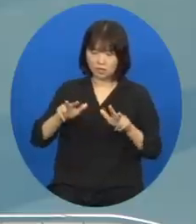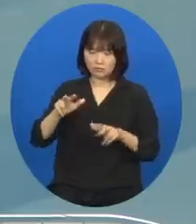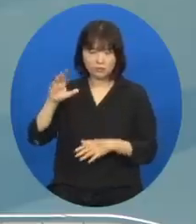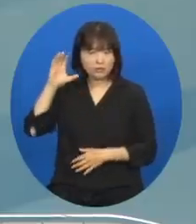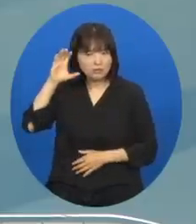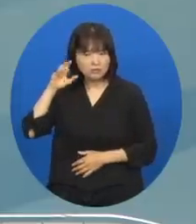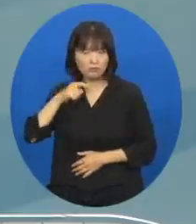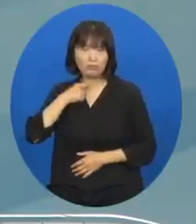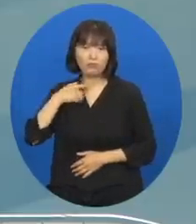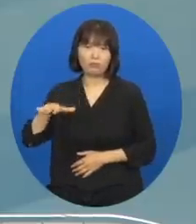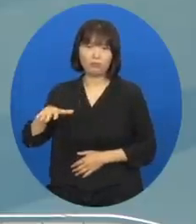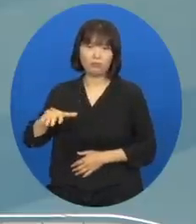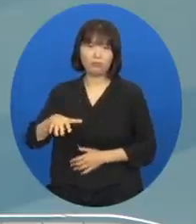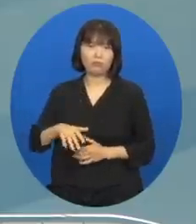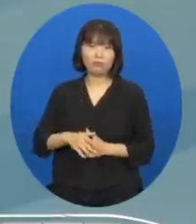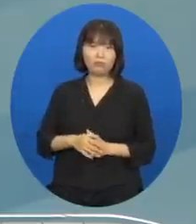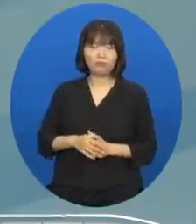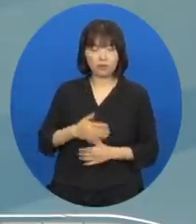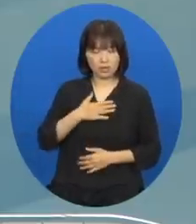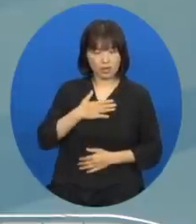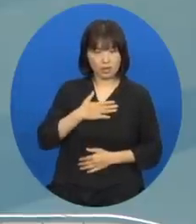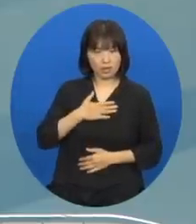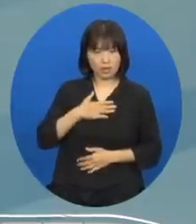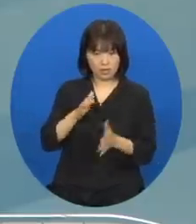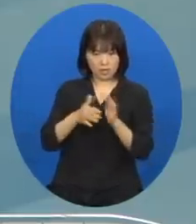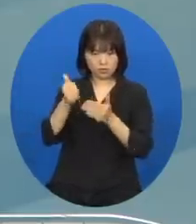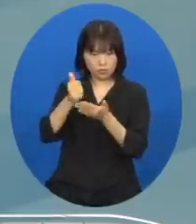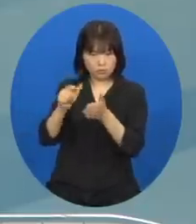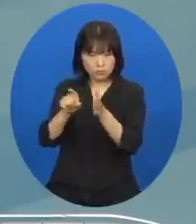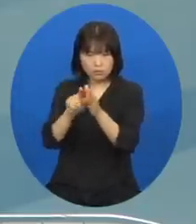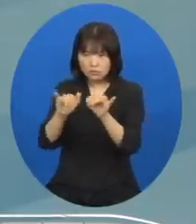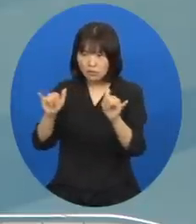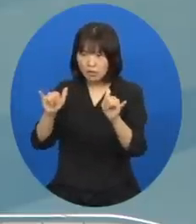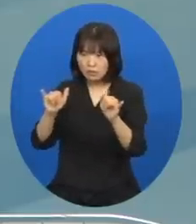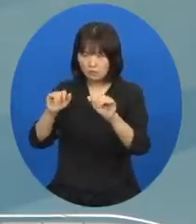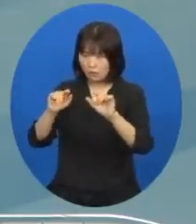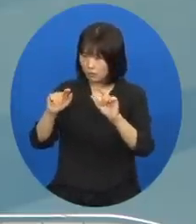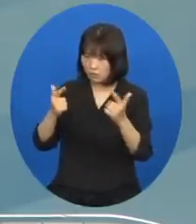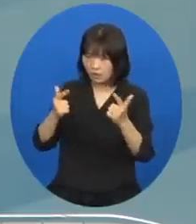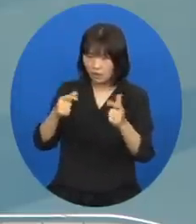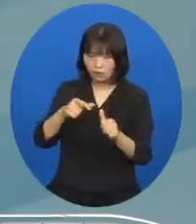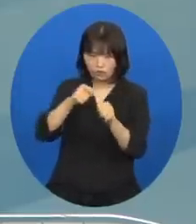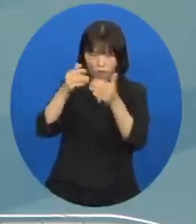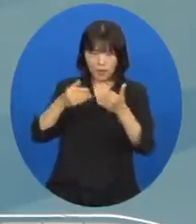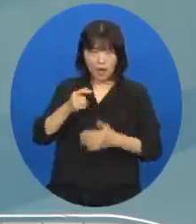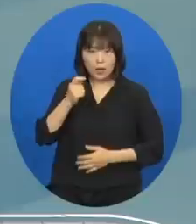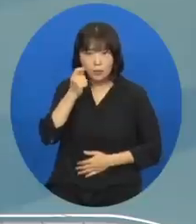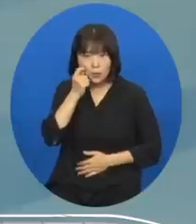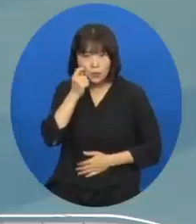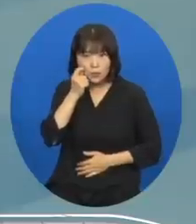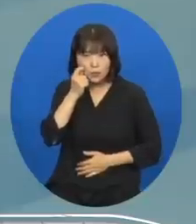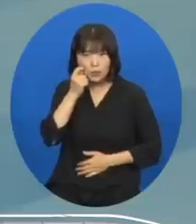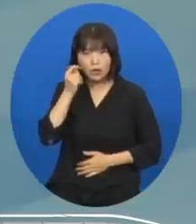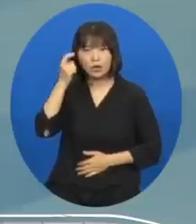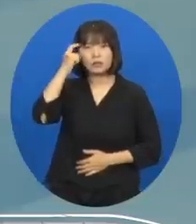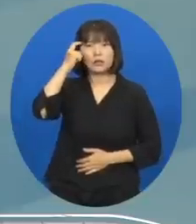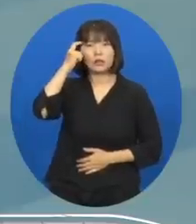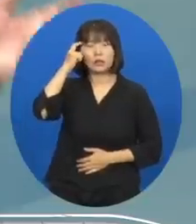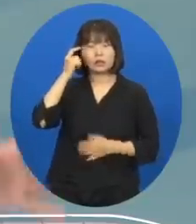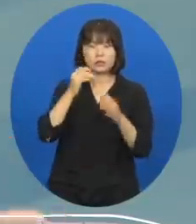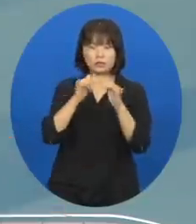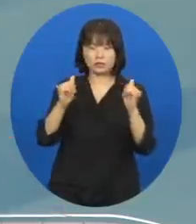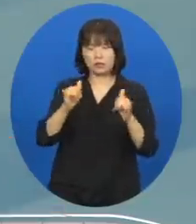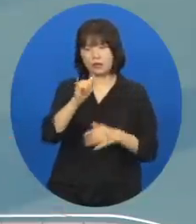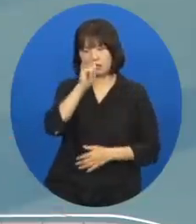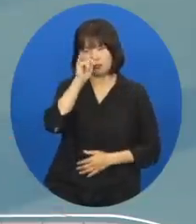듣는데, 그러면 나는 예수 믿는 사람이 아닌가, 구원받은 사람이 아닌가, 그런 생각을 하시는 분들이